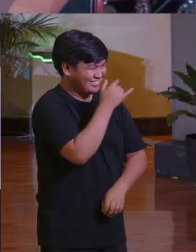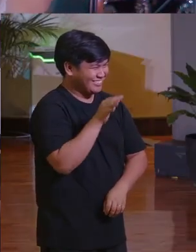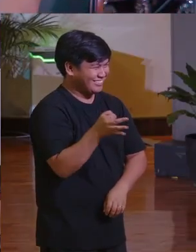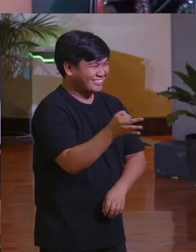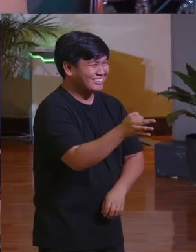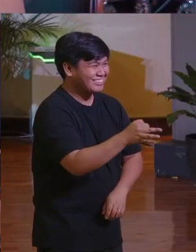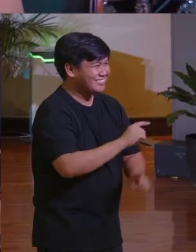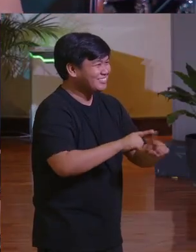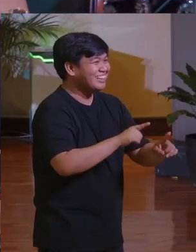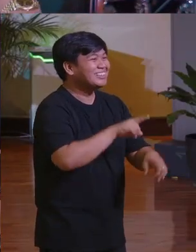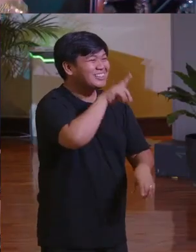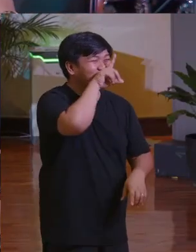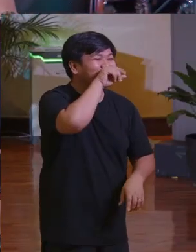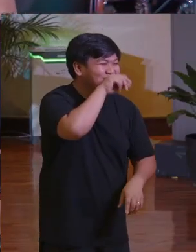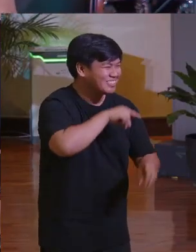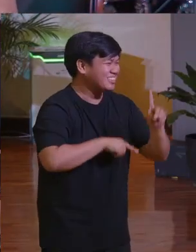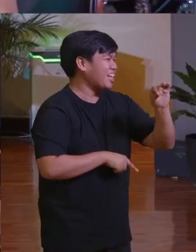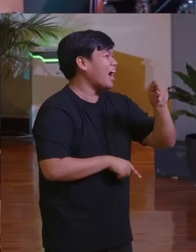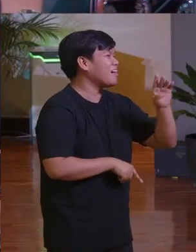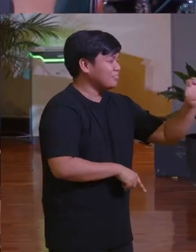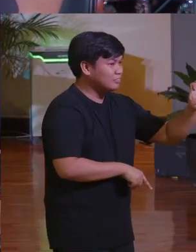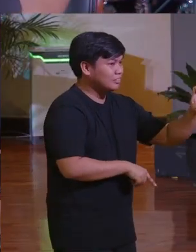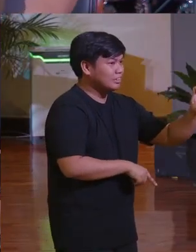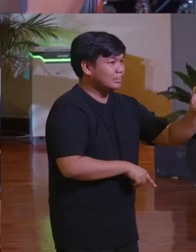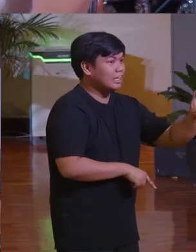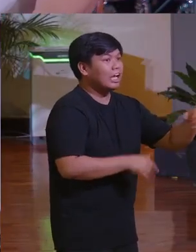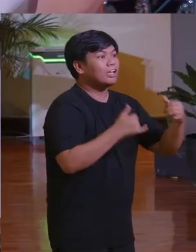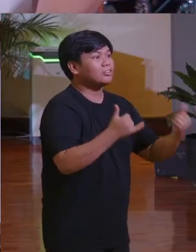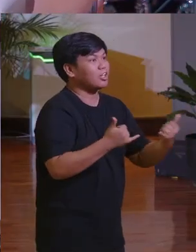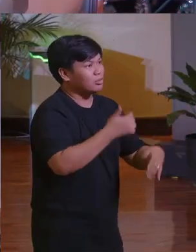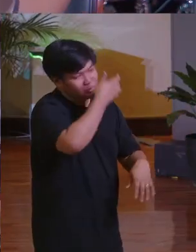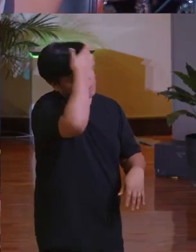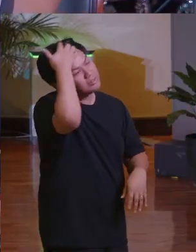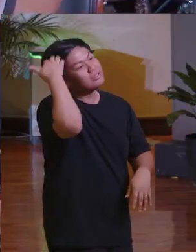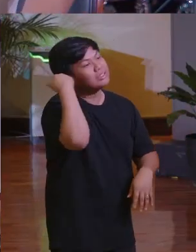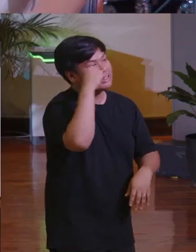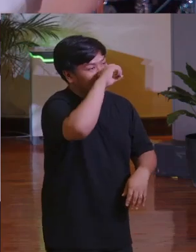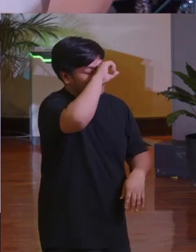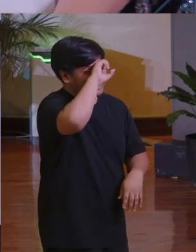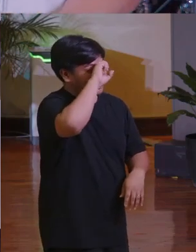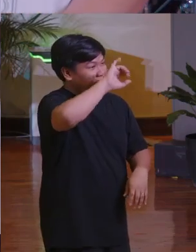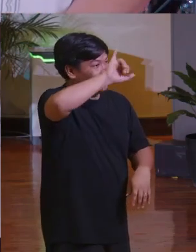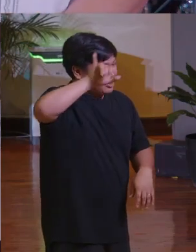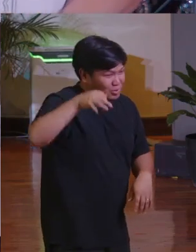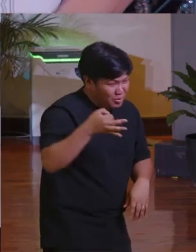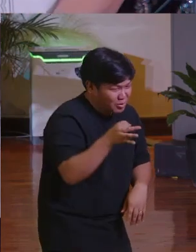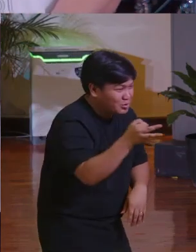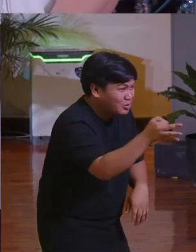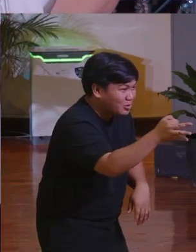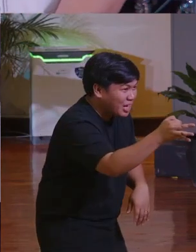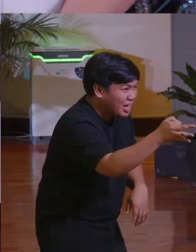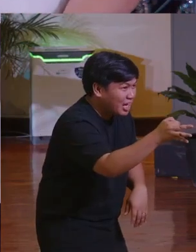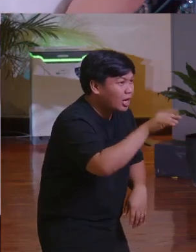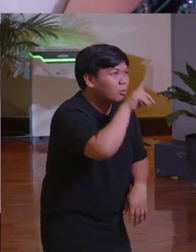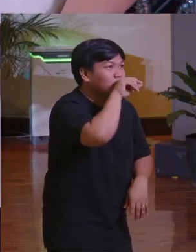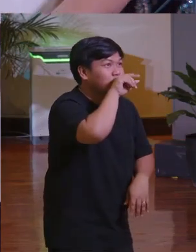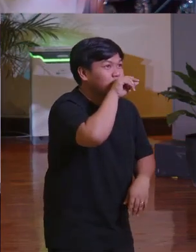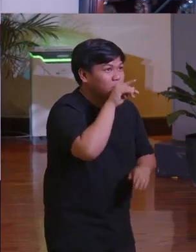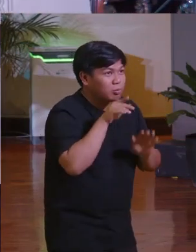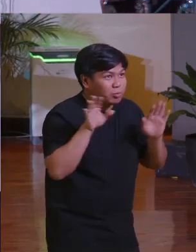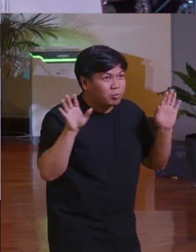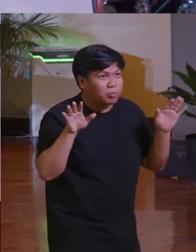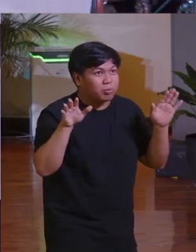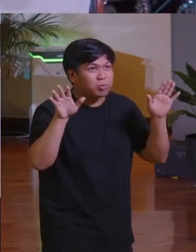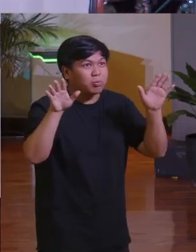ay tumatakbo sa presensya ng Panginoon, para siyang kalapating mababa ang lipad.